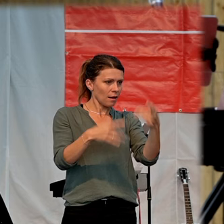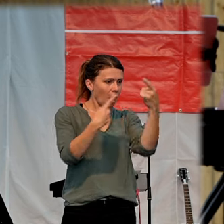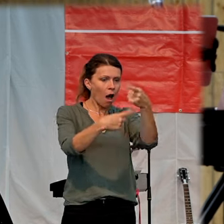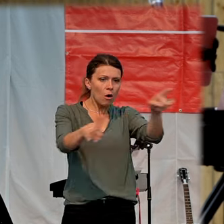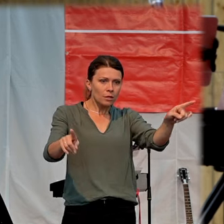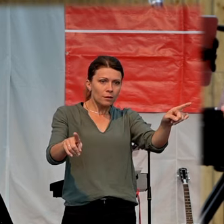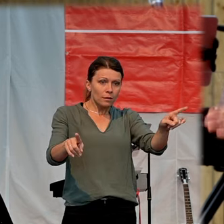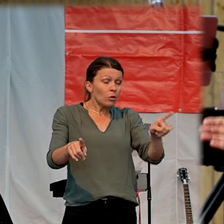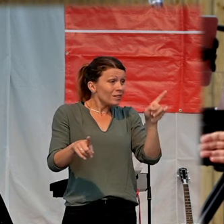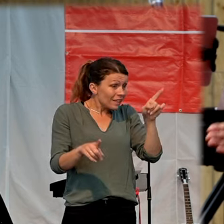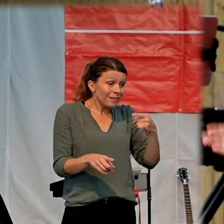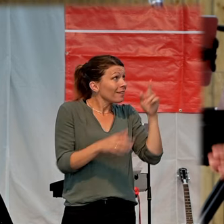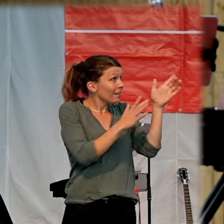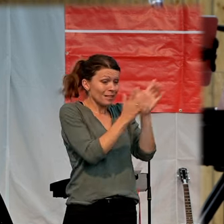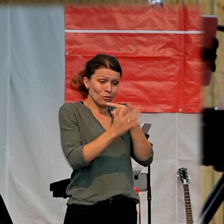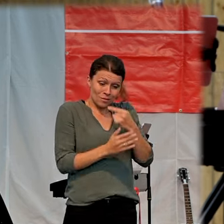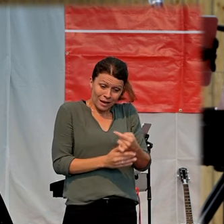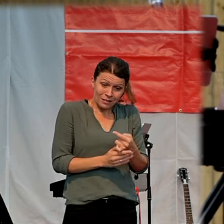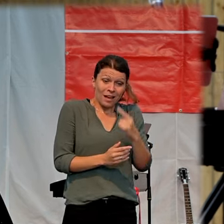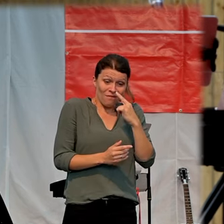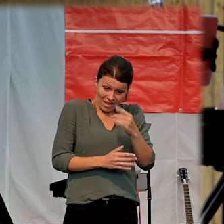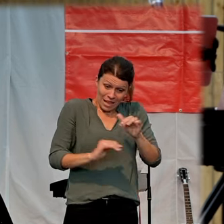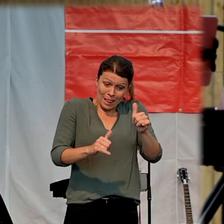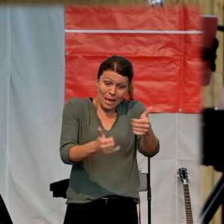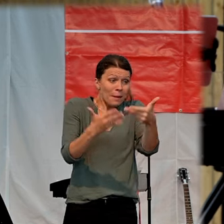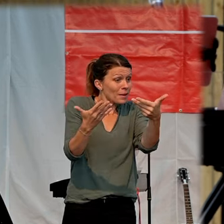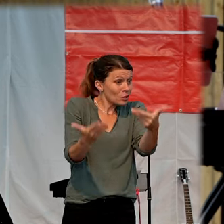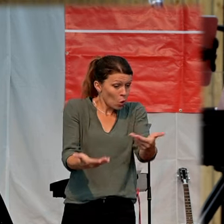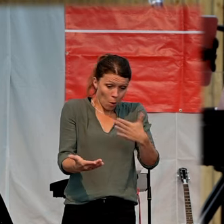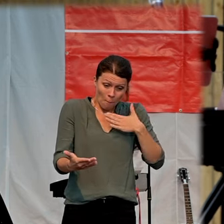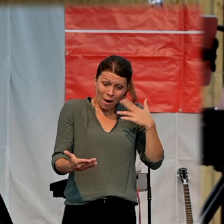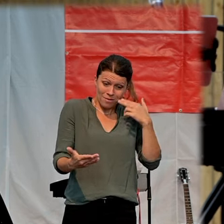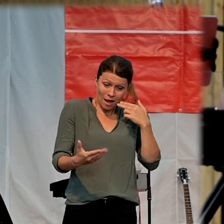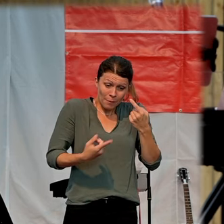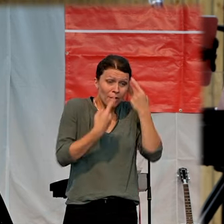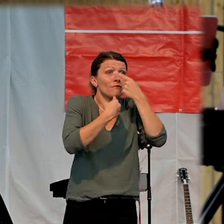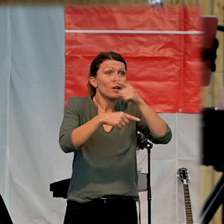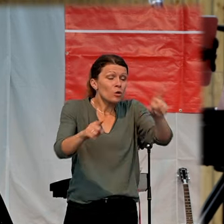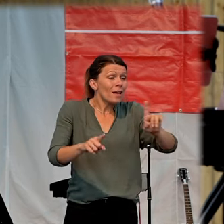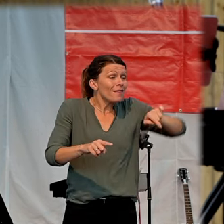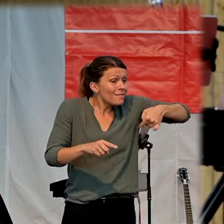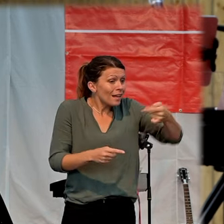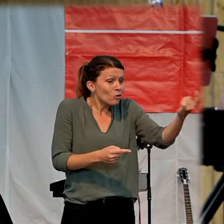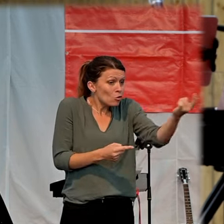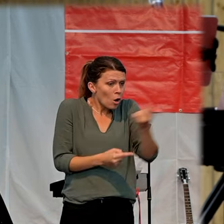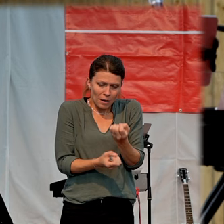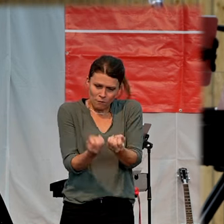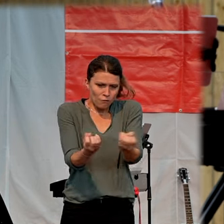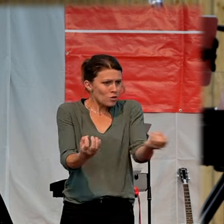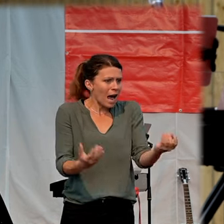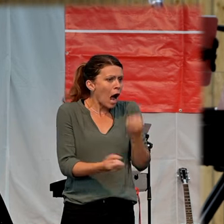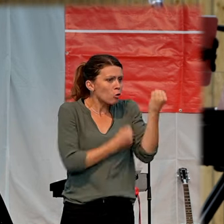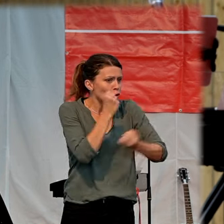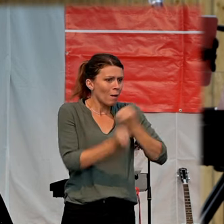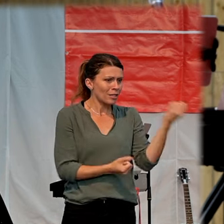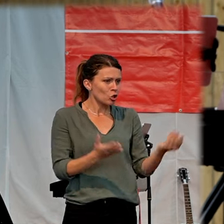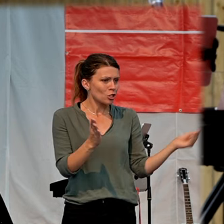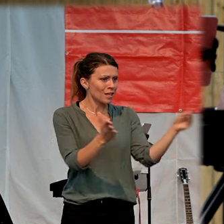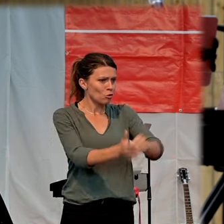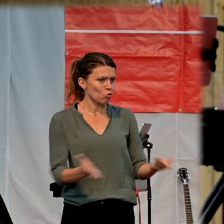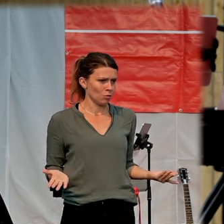werden Zeichen und Wunder folgen, wenn mein Name und das Evangelium verkündigt wird. Meinst du, das sei einfach nur